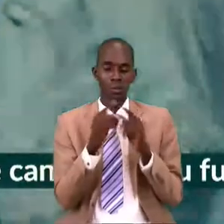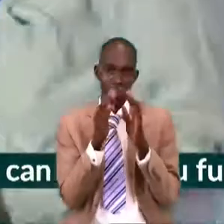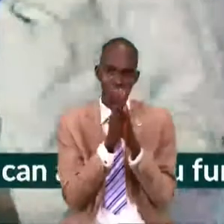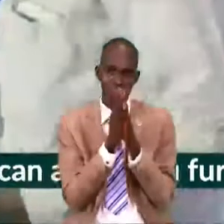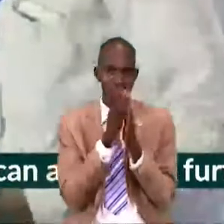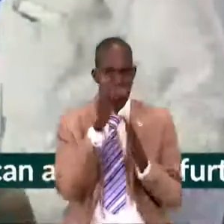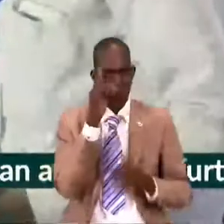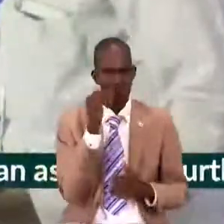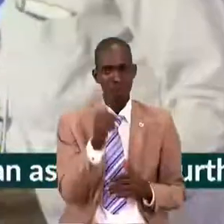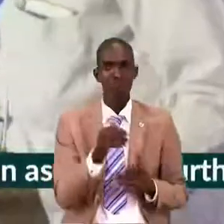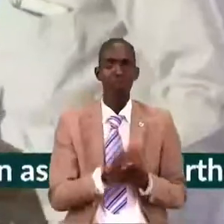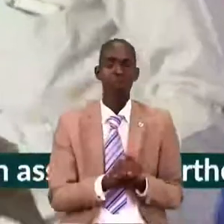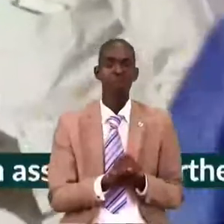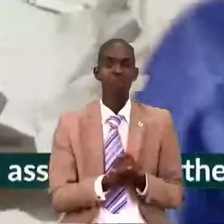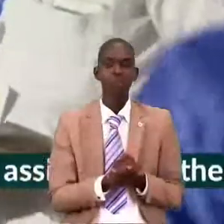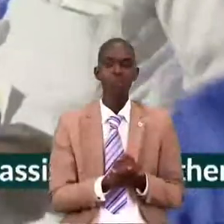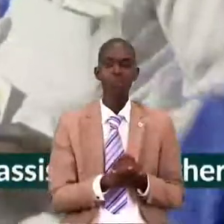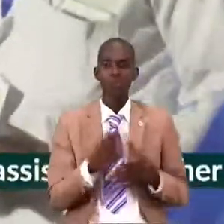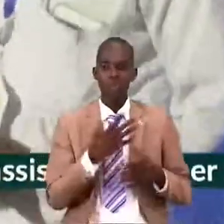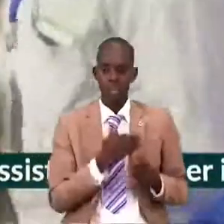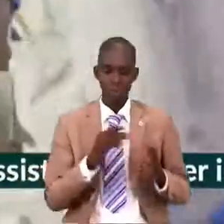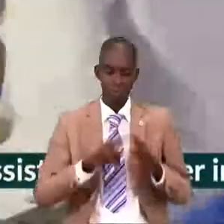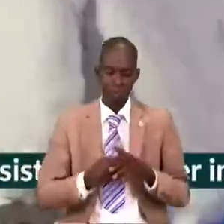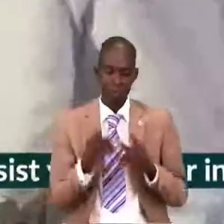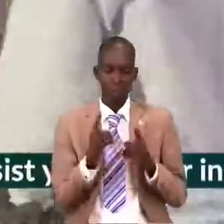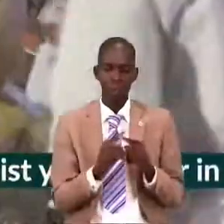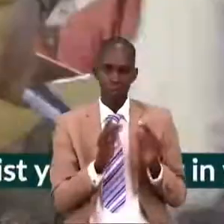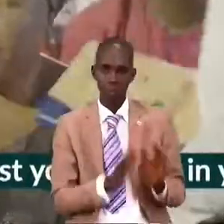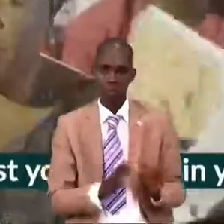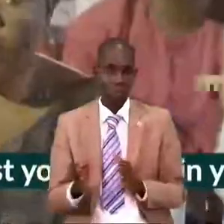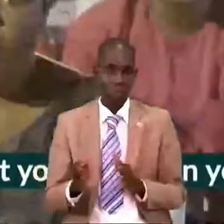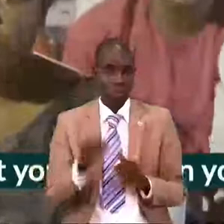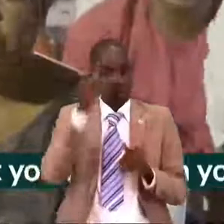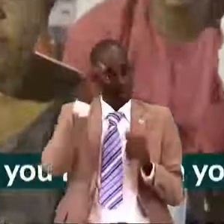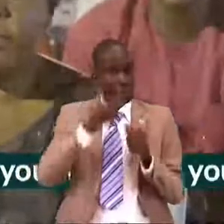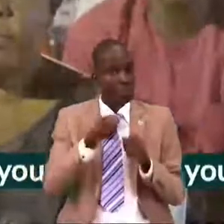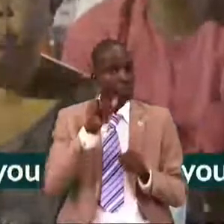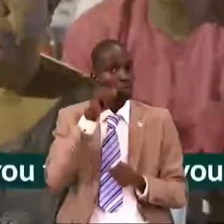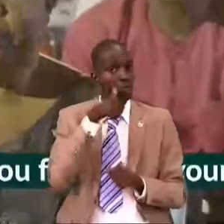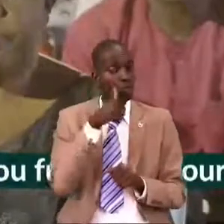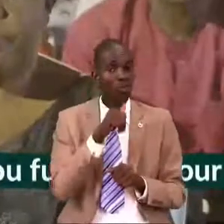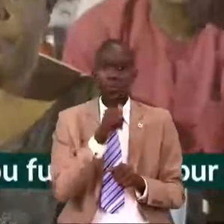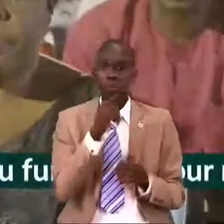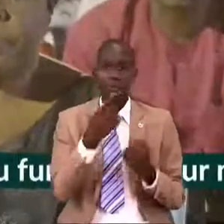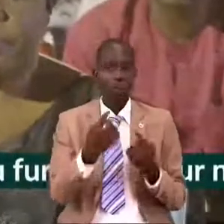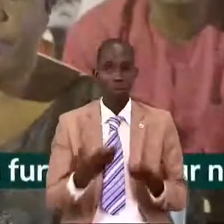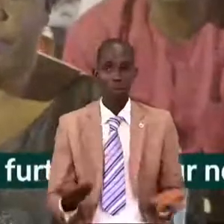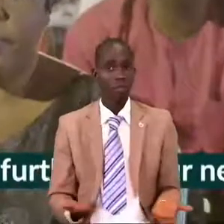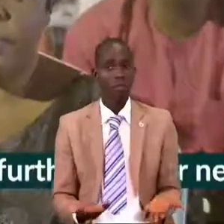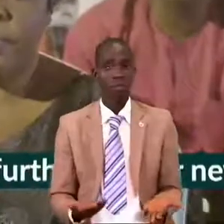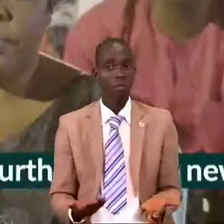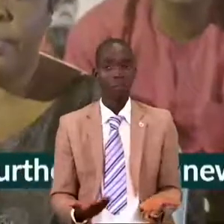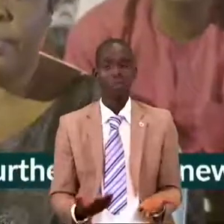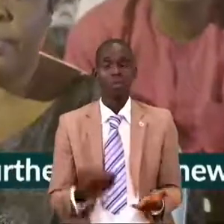Nous ne sommes plus là demain, c'est la dernière soirée. Et Dieu ne te laissera pas partir avec tes défis. Il ne te laissera